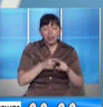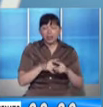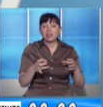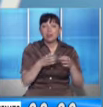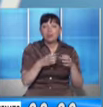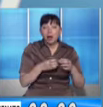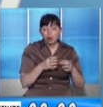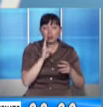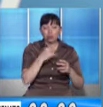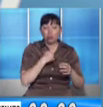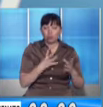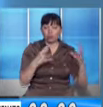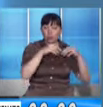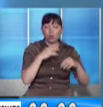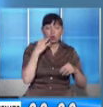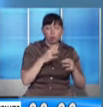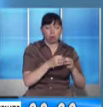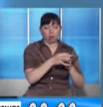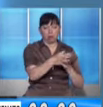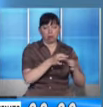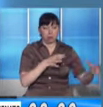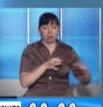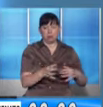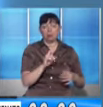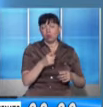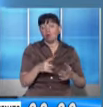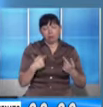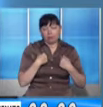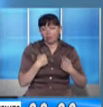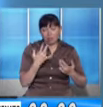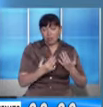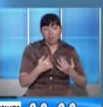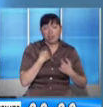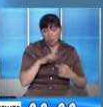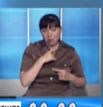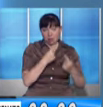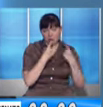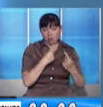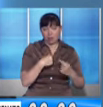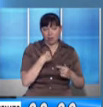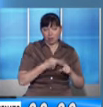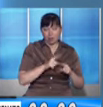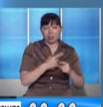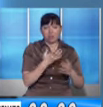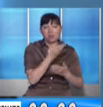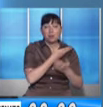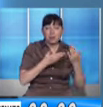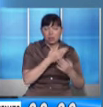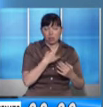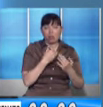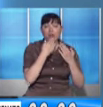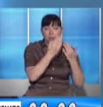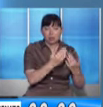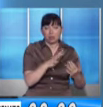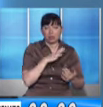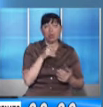sunt dezbinate? Cred că ar trebui să-i întrebați pe ei. Noi am discutat, sau dacă vreți, eu personal am participat la aceste negocieri și am discutat și